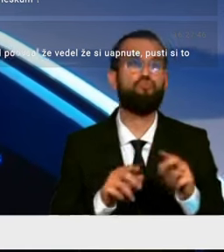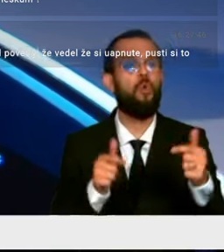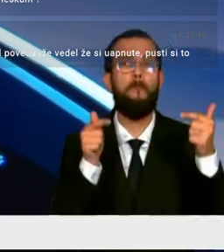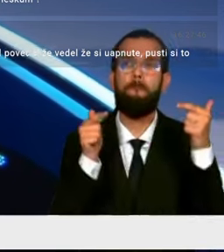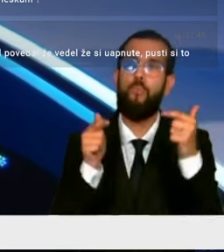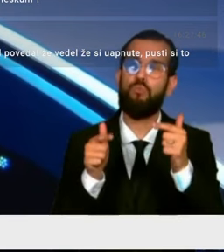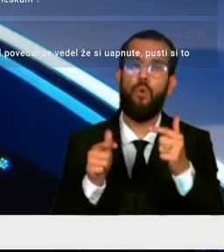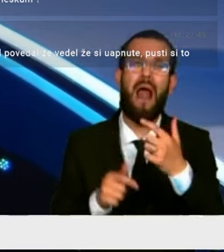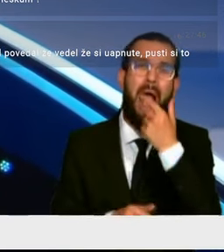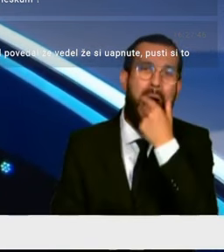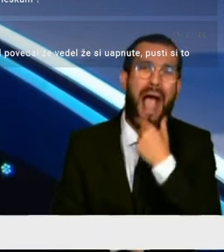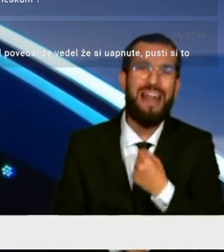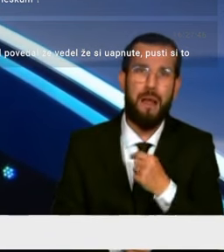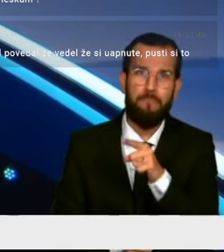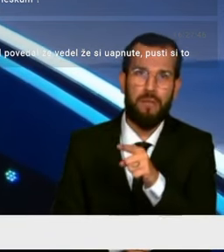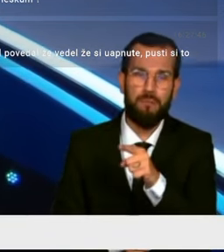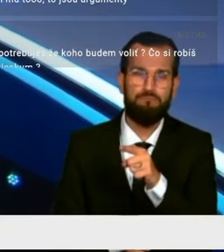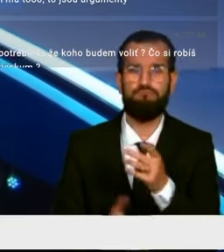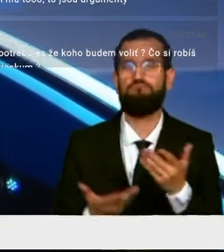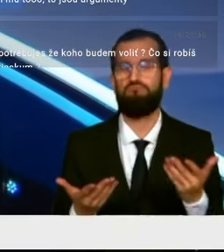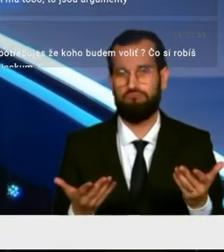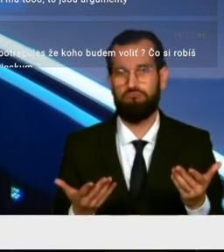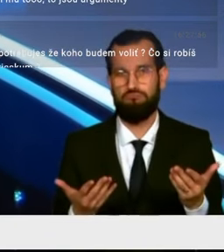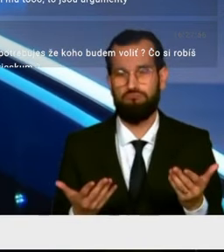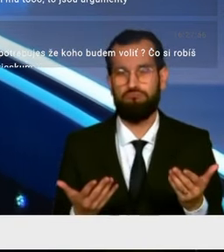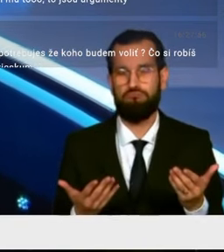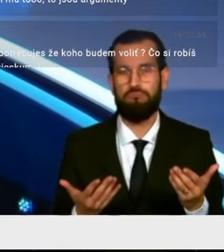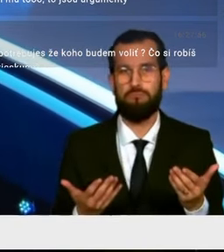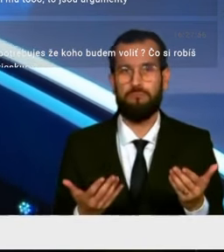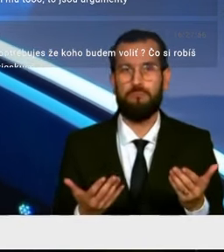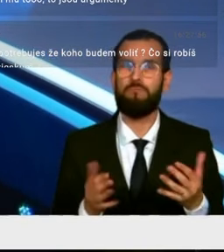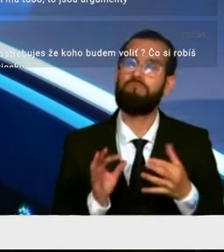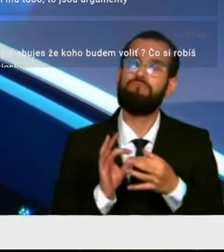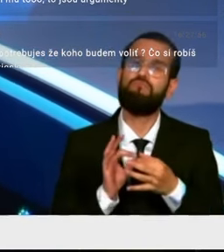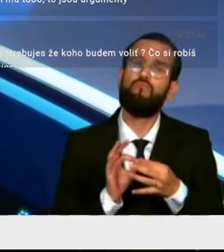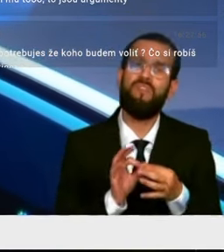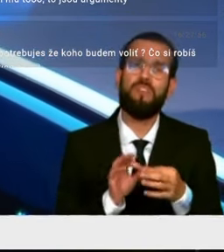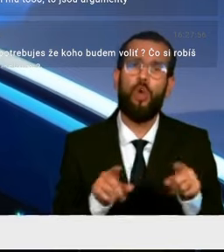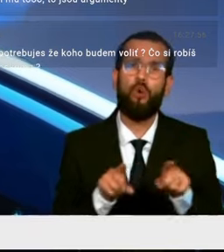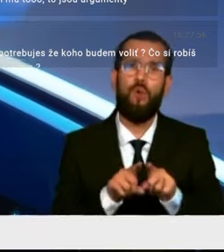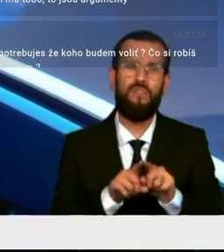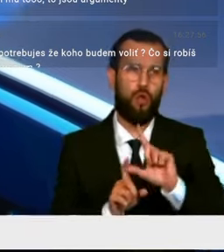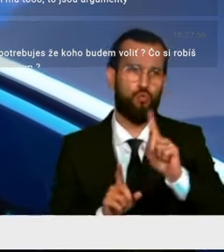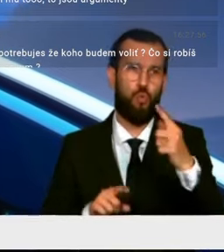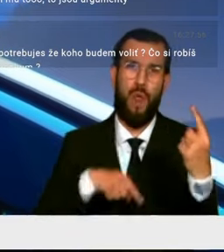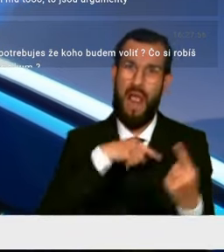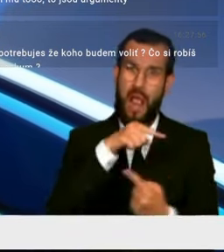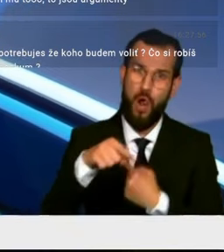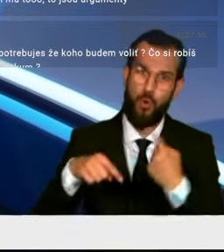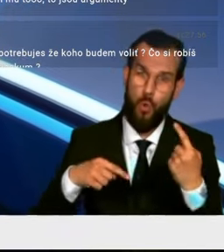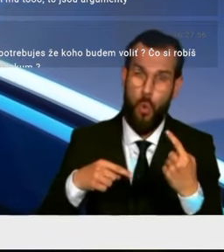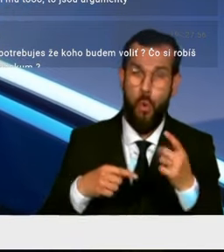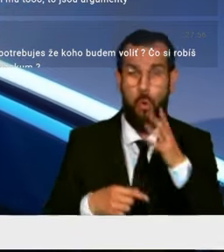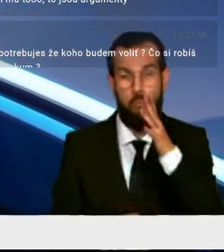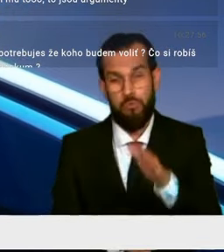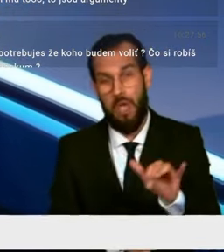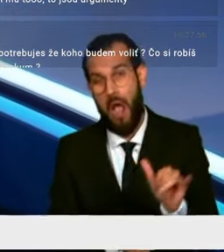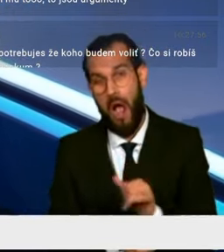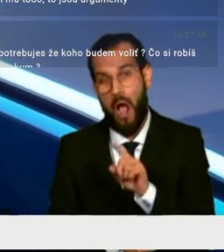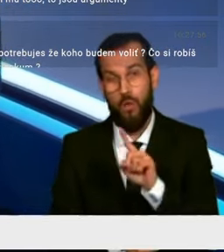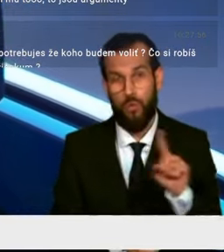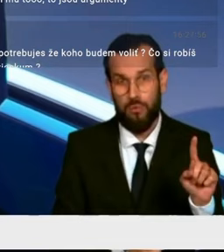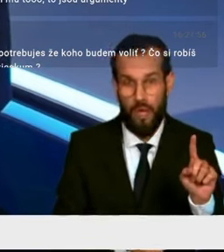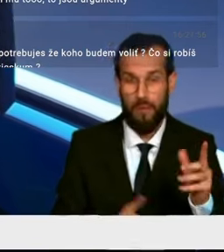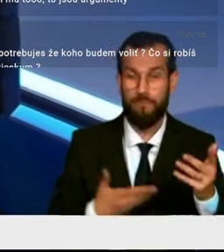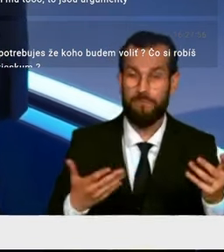harabina alebo respektíve ten balík ehh ktorý Možno v tom druhom kole prepadne alebo nie To sa UV samozrejme